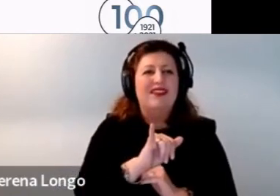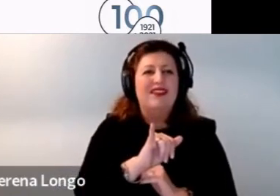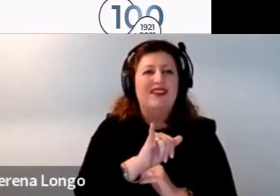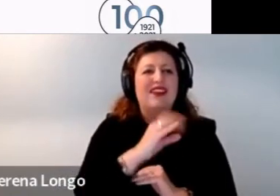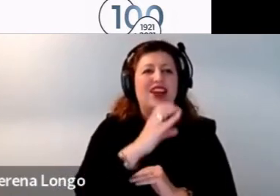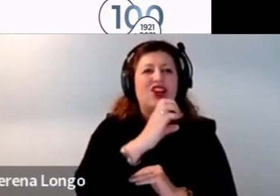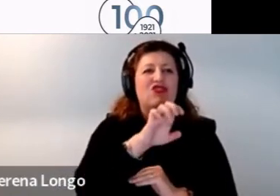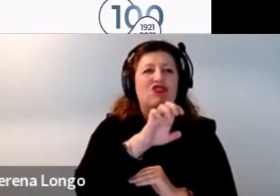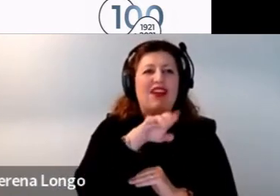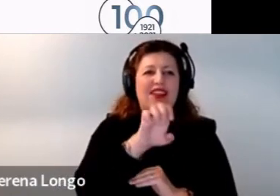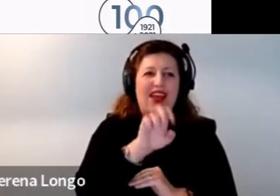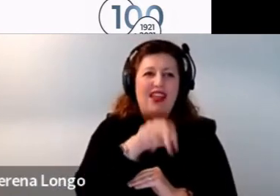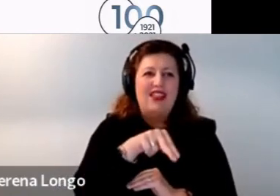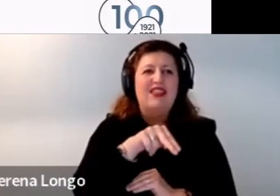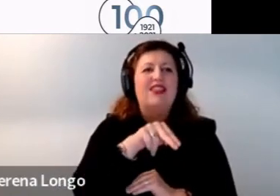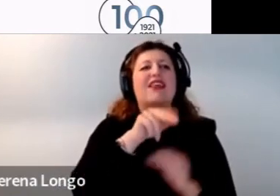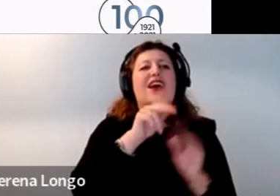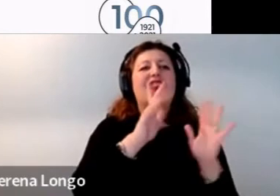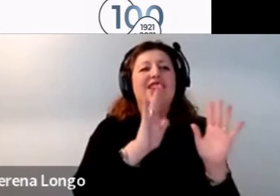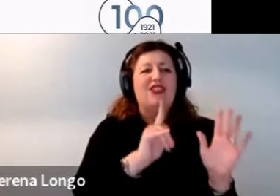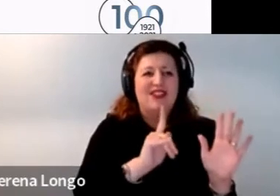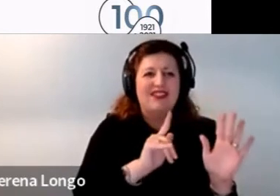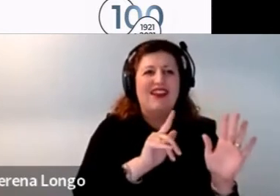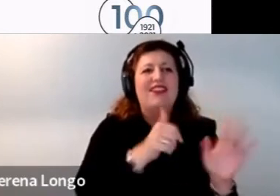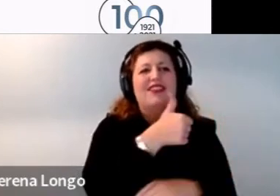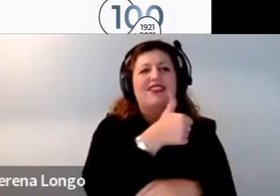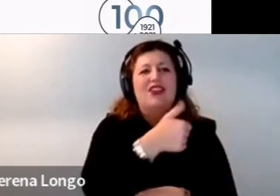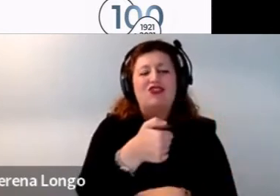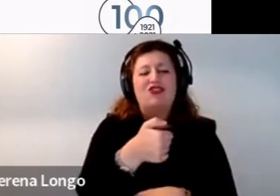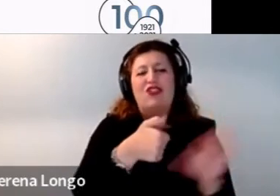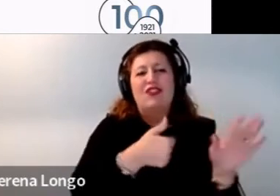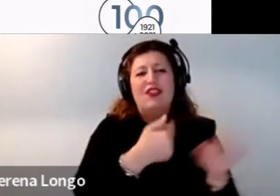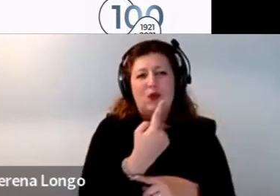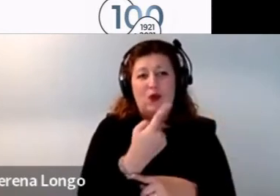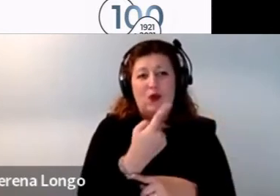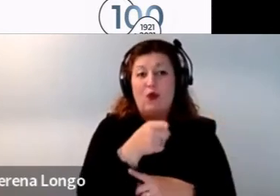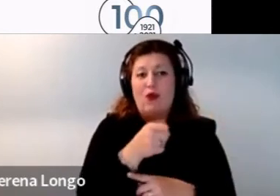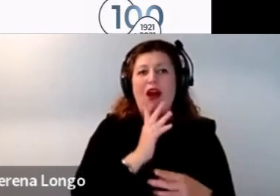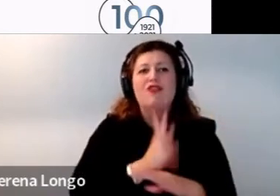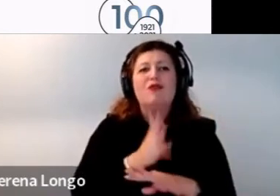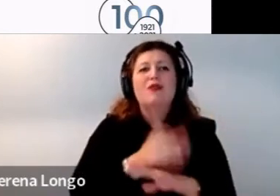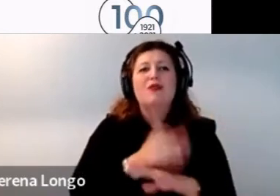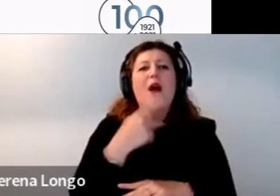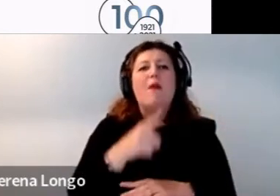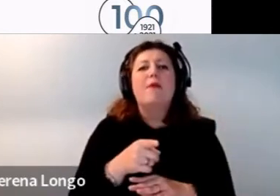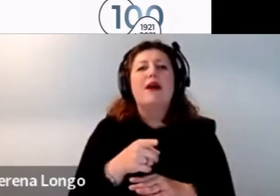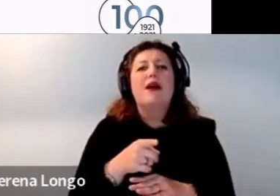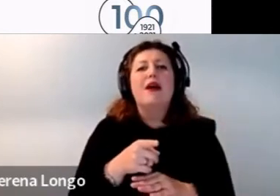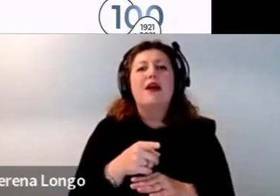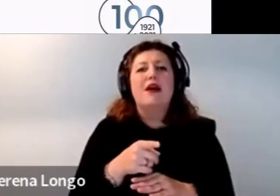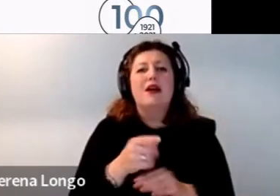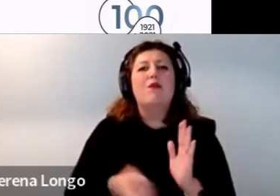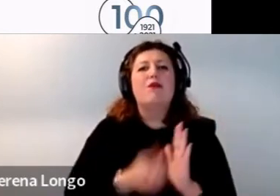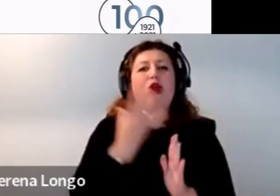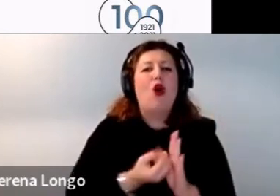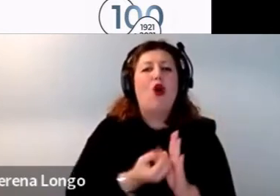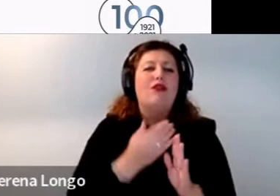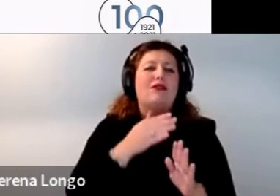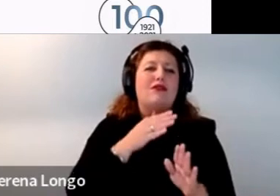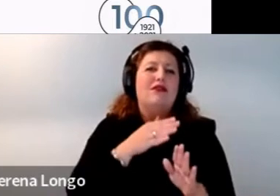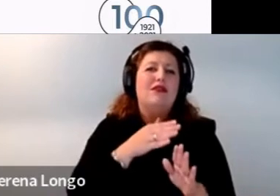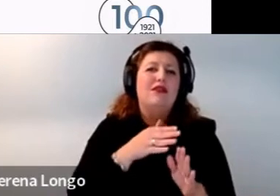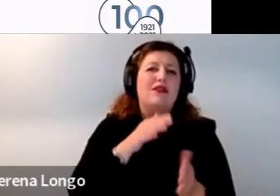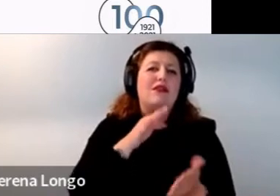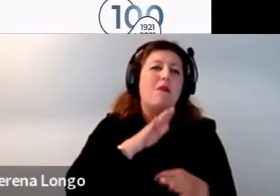N17161, la progettazione per tutti, i requisiti di accessibilità per prodotti, beni e servizi